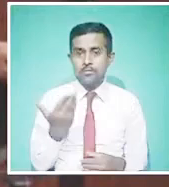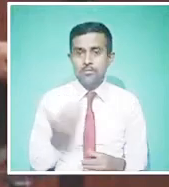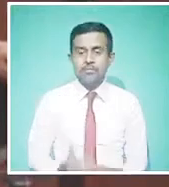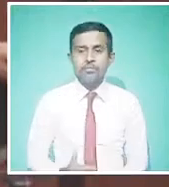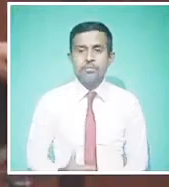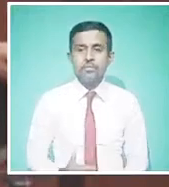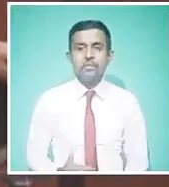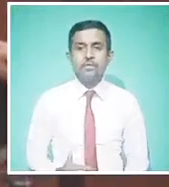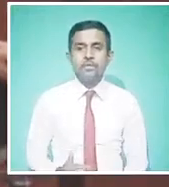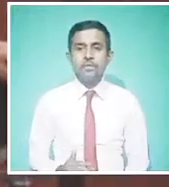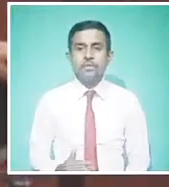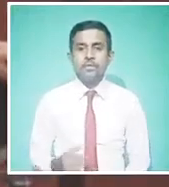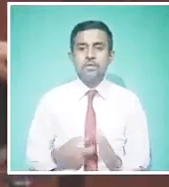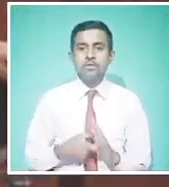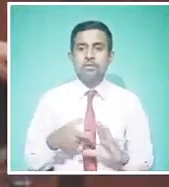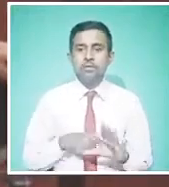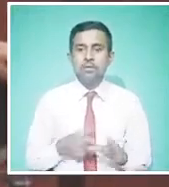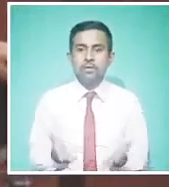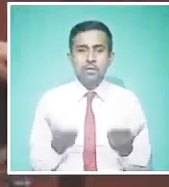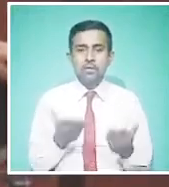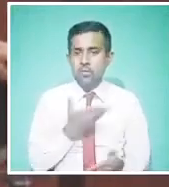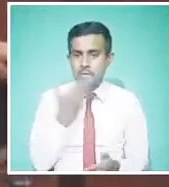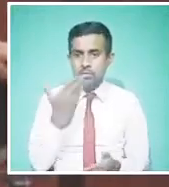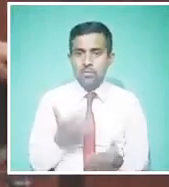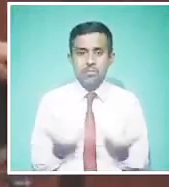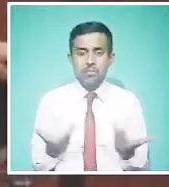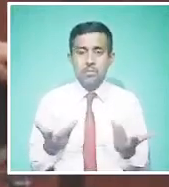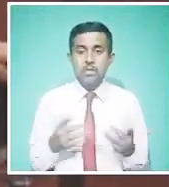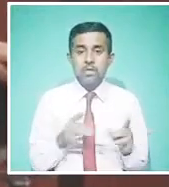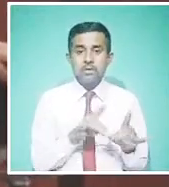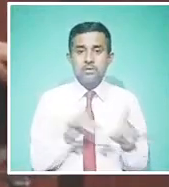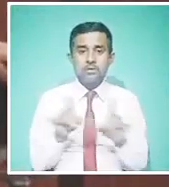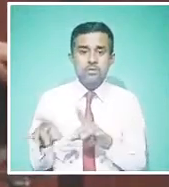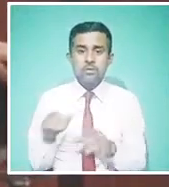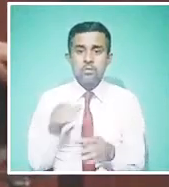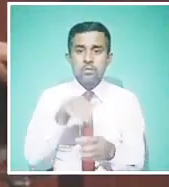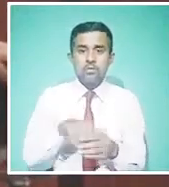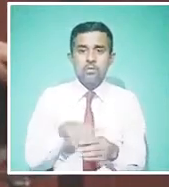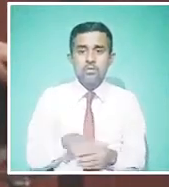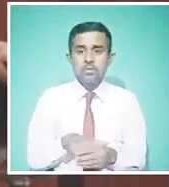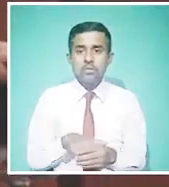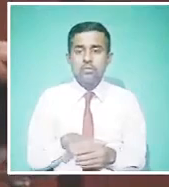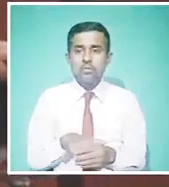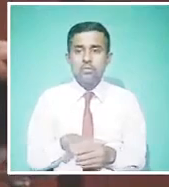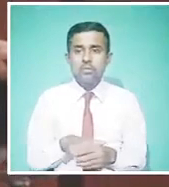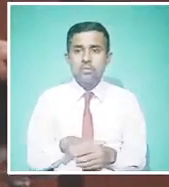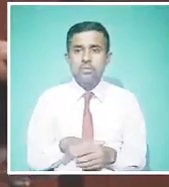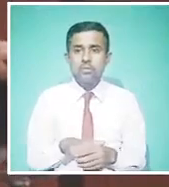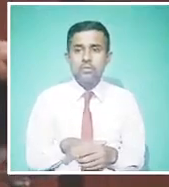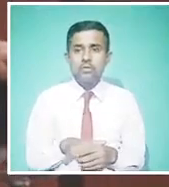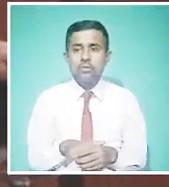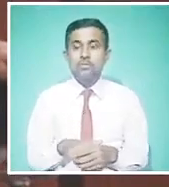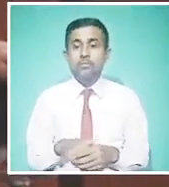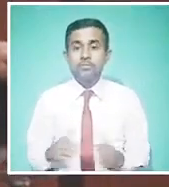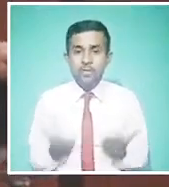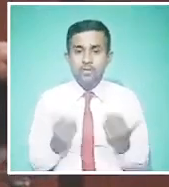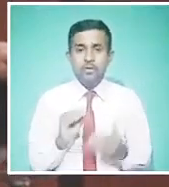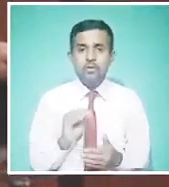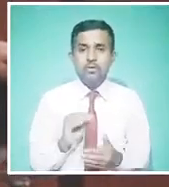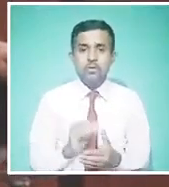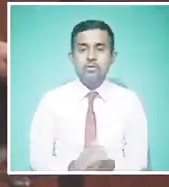தேர்தல் நடத்தப்பட வேண்டுமாக இருந்தால். ஆனால் இங்கே இந்த எல்லை மீள் நிர்ணயம்